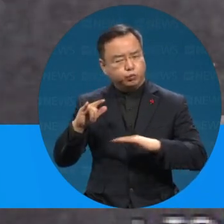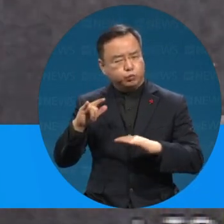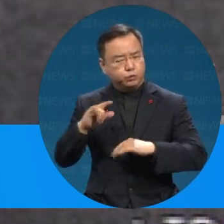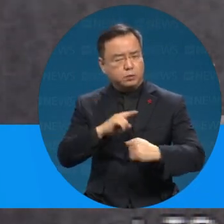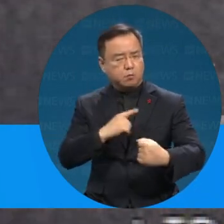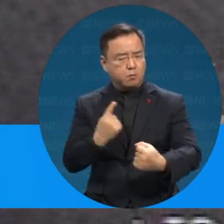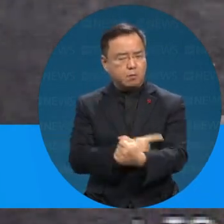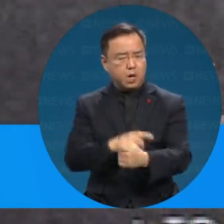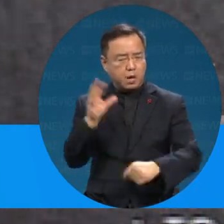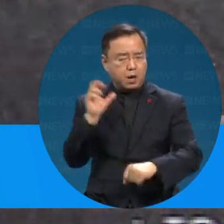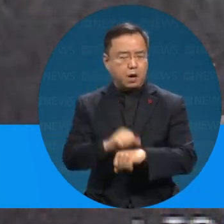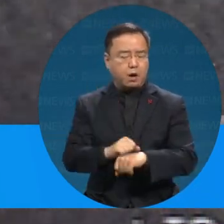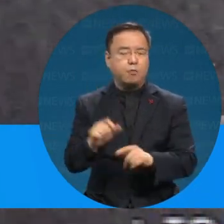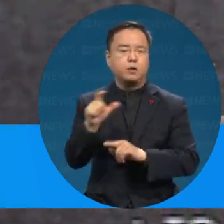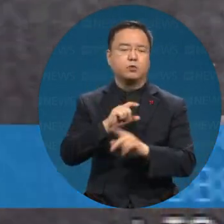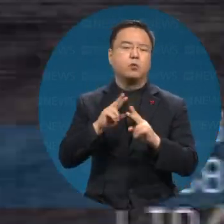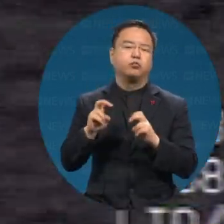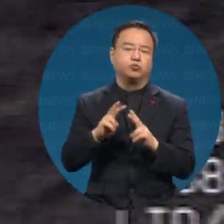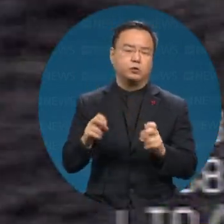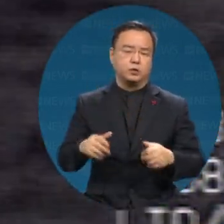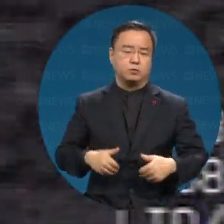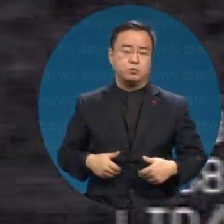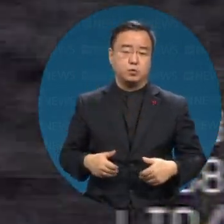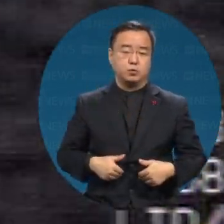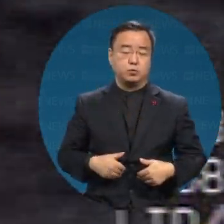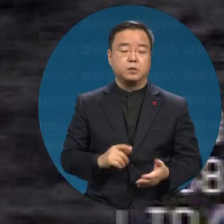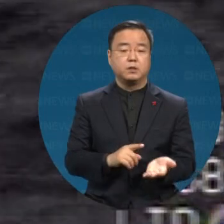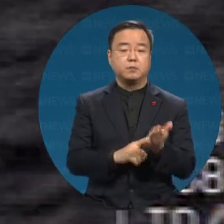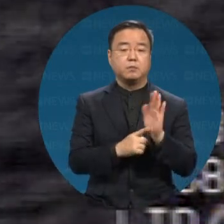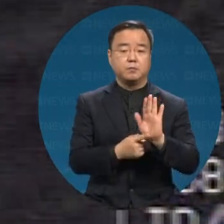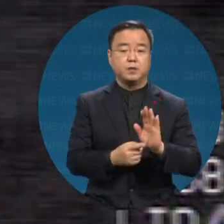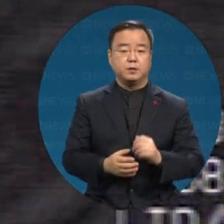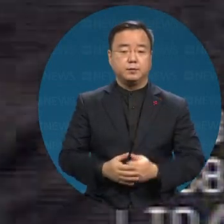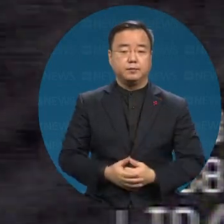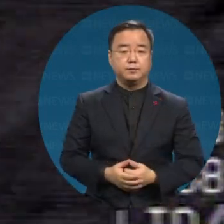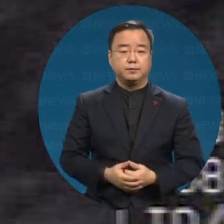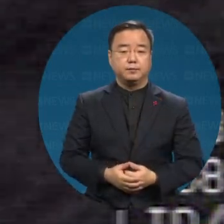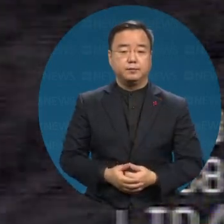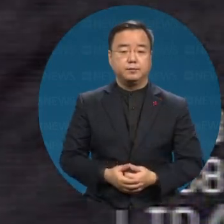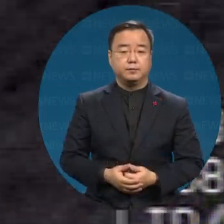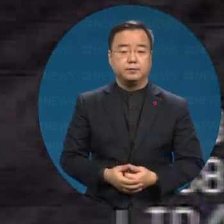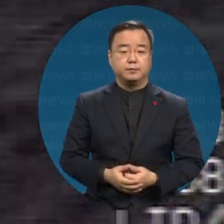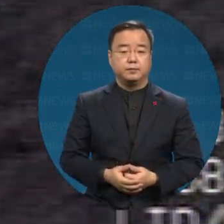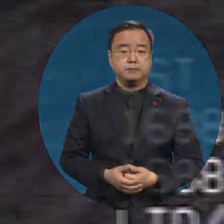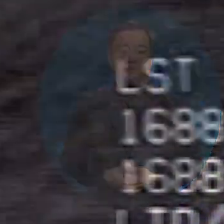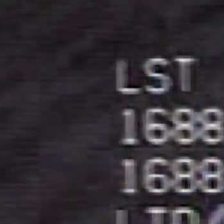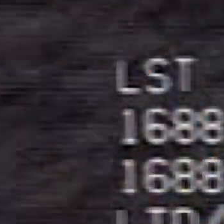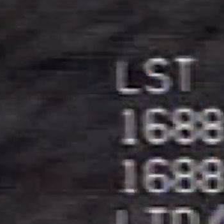추가 분석이 필요하다고 밝혔습니다. 지금까지 글로벌 브리핑이었습니다.